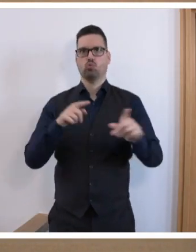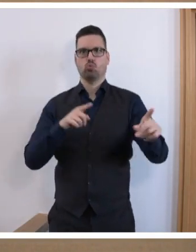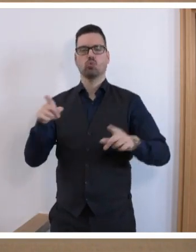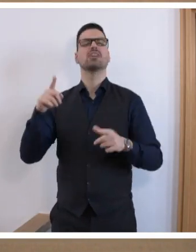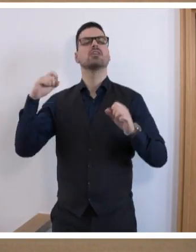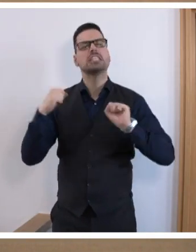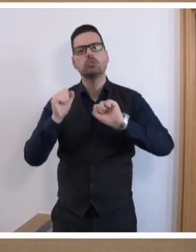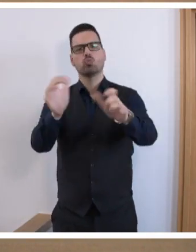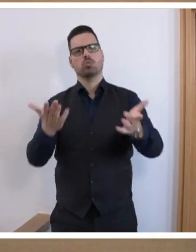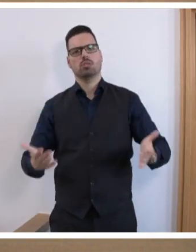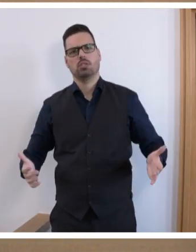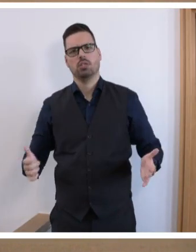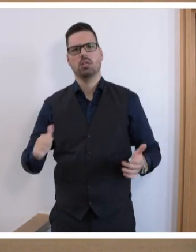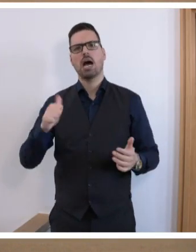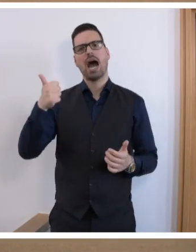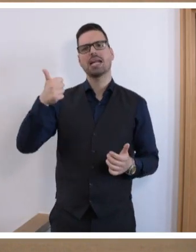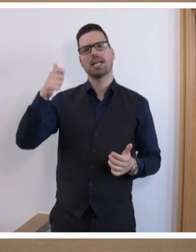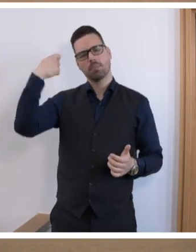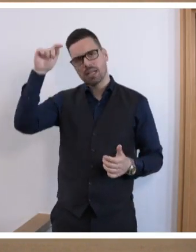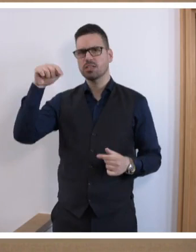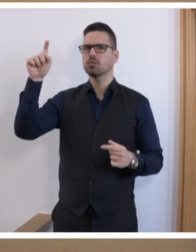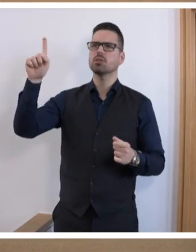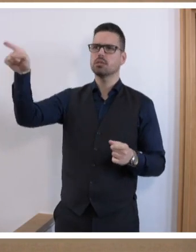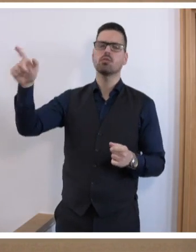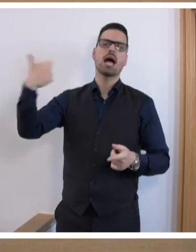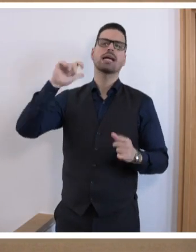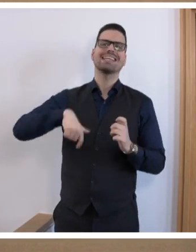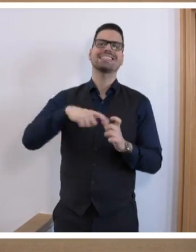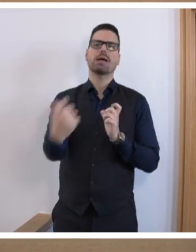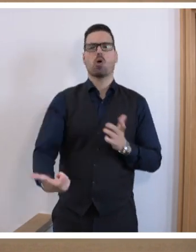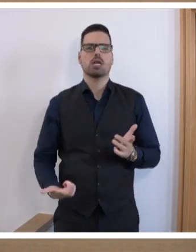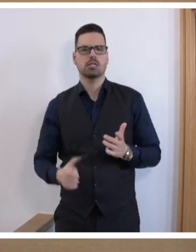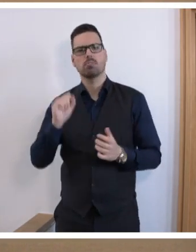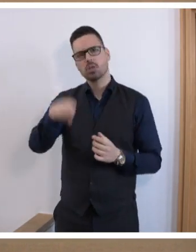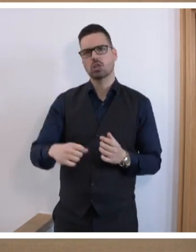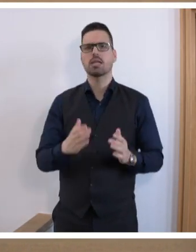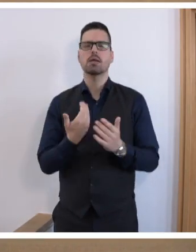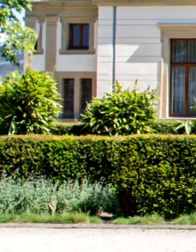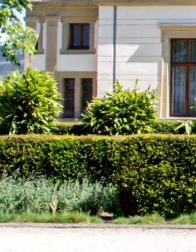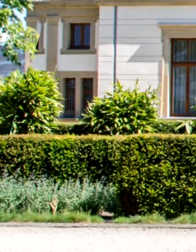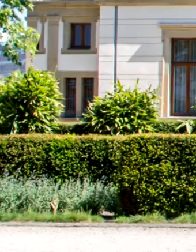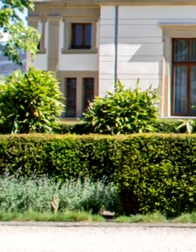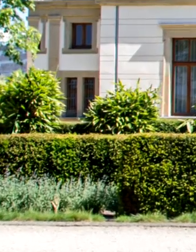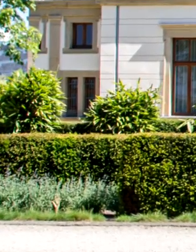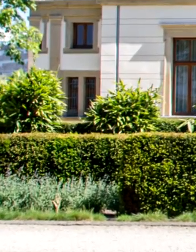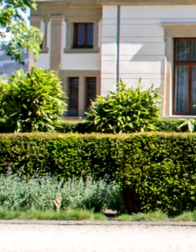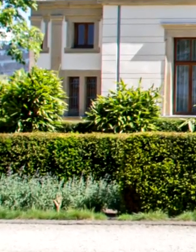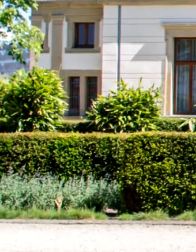was. Einer in Berlin und der andere hier in Saarbrücken. Sie haben die Möglichkeiten, das zu tun. Halten Sie sich an die Versprechen aus dem Wahlprogramm.